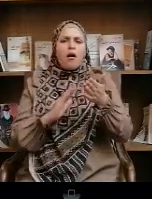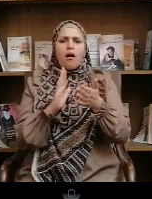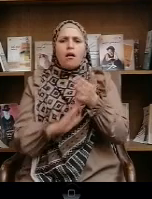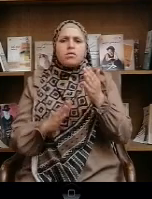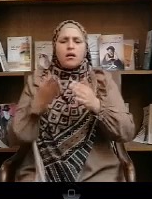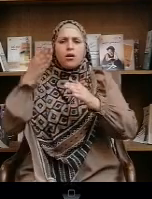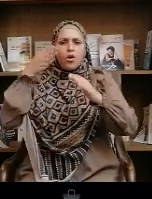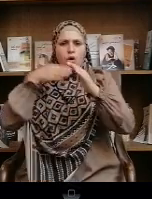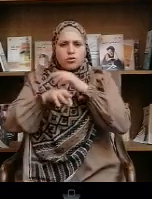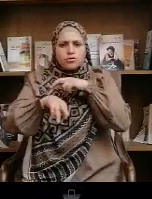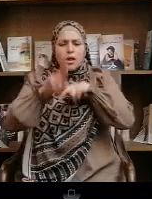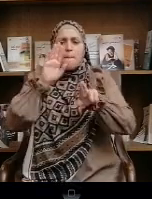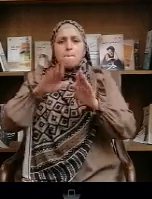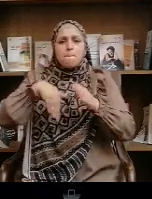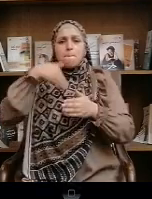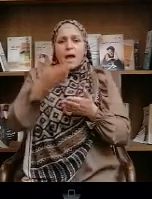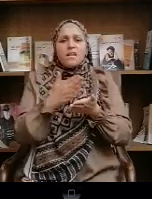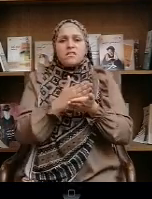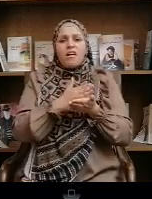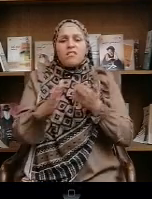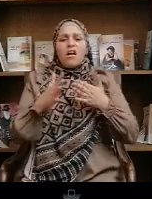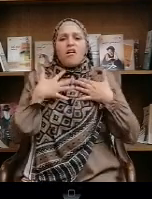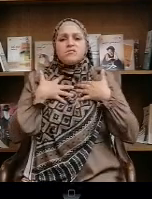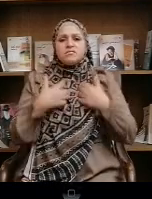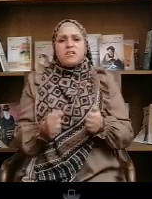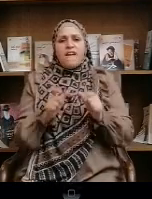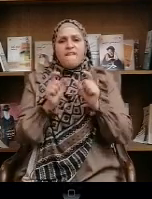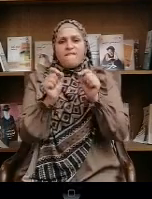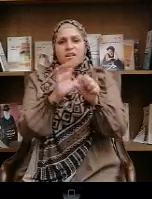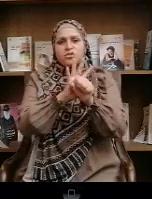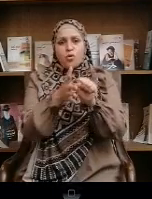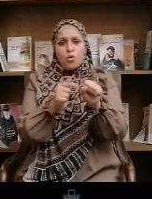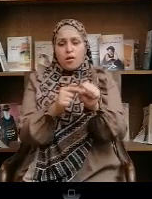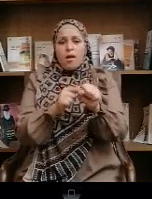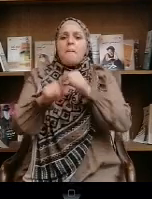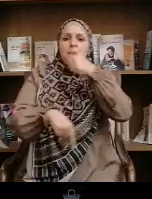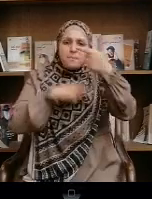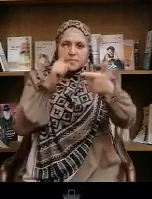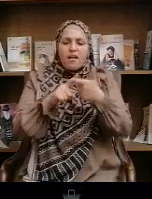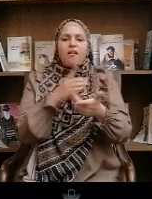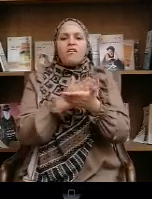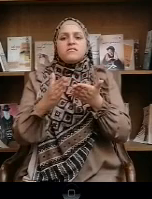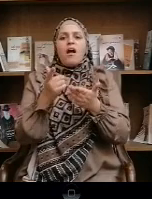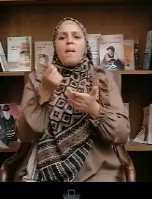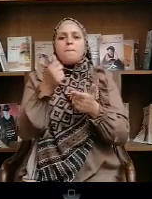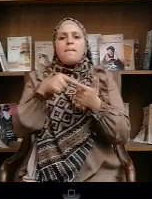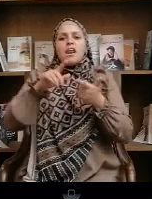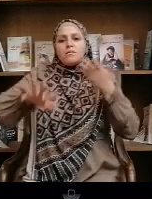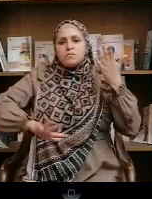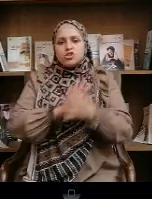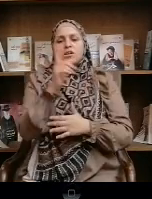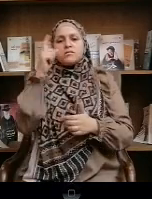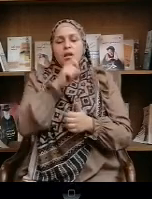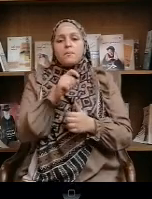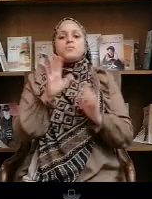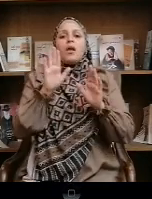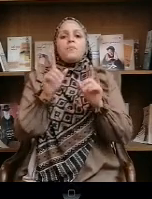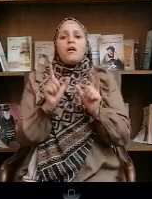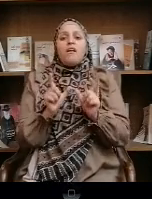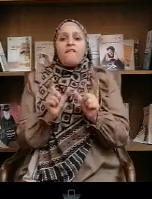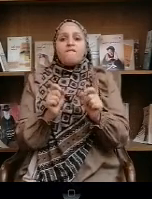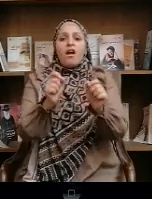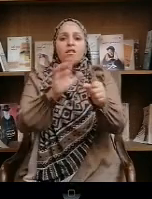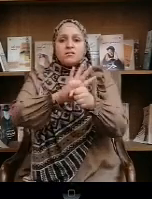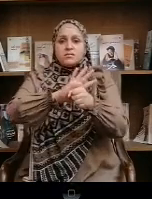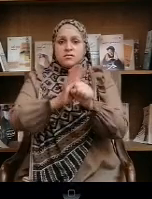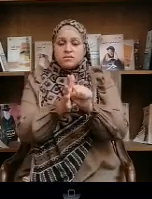بعد القطاع الصحي بعد تعرضه لجائحه كوفي 19 الحقيقه من تصاعد جائحه كوفي 19